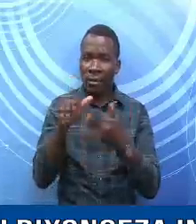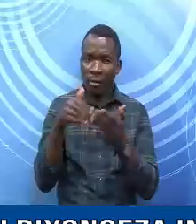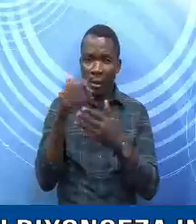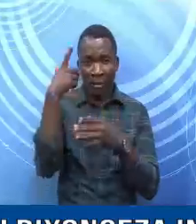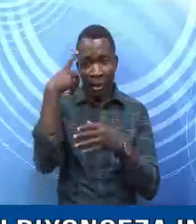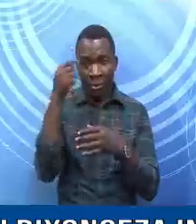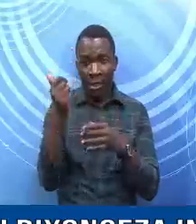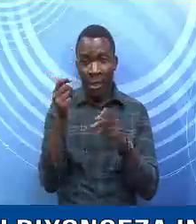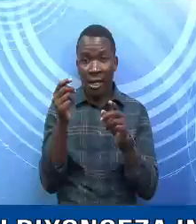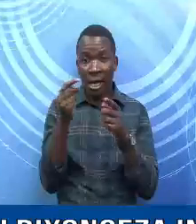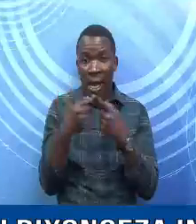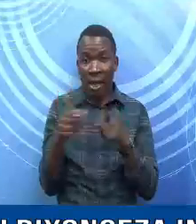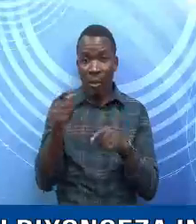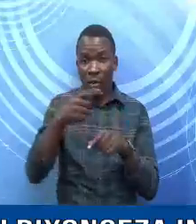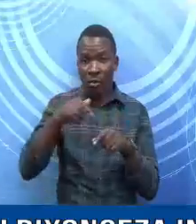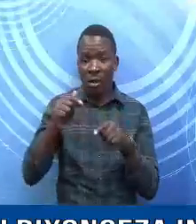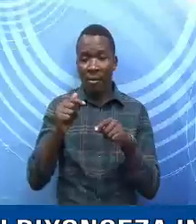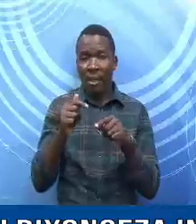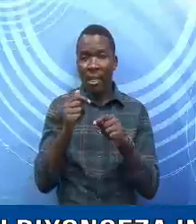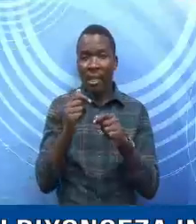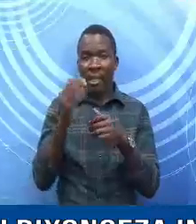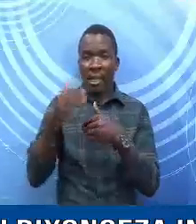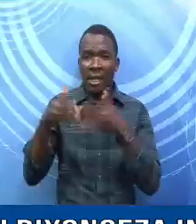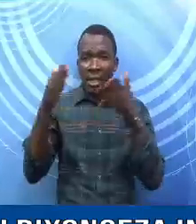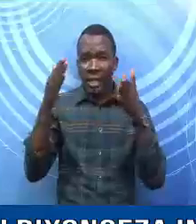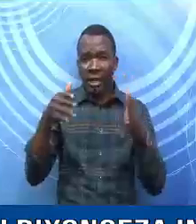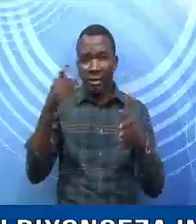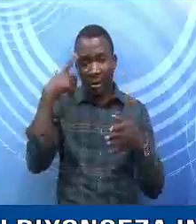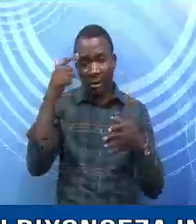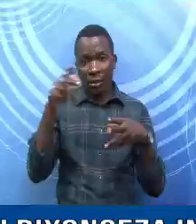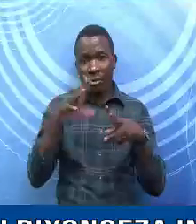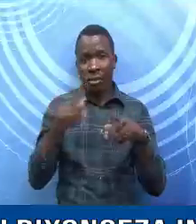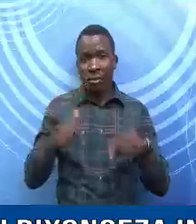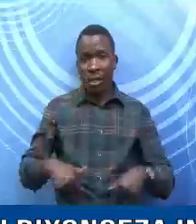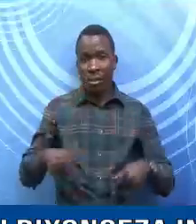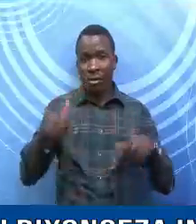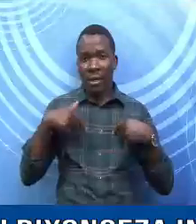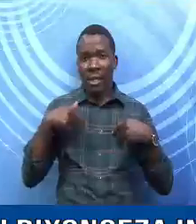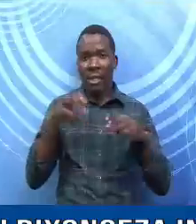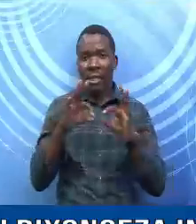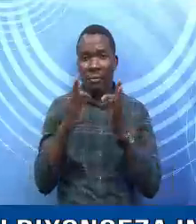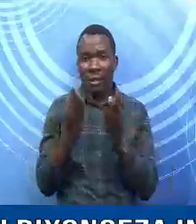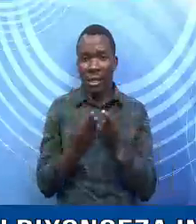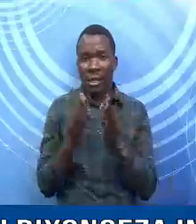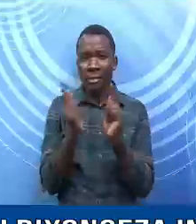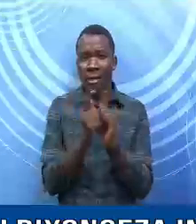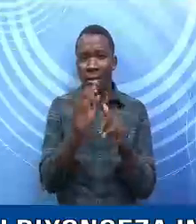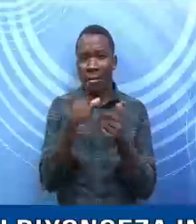nkatwe nk'abaturanyi kuko nk'ubabuzi uko bari batuye na sitani ariho n'imiryango